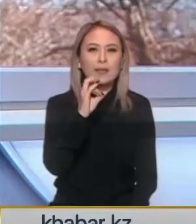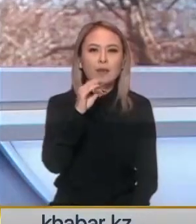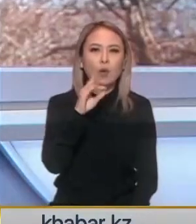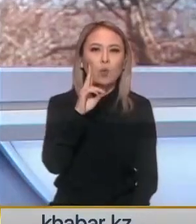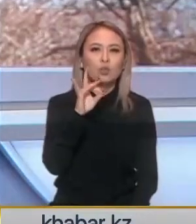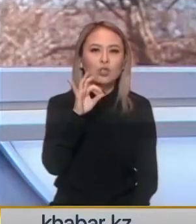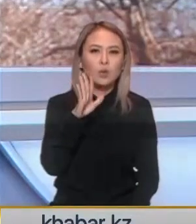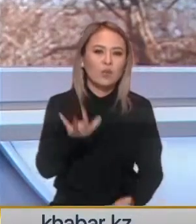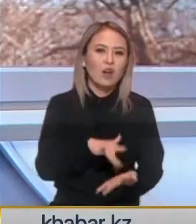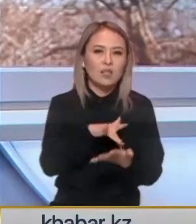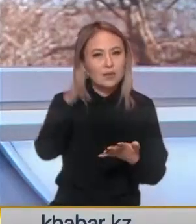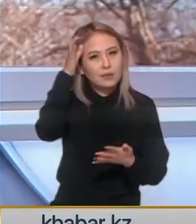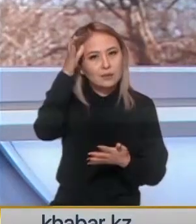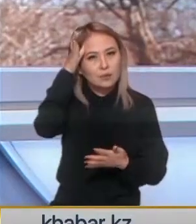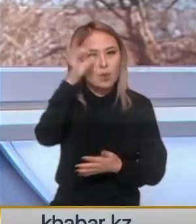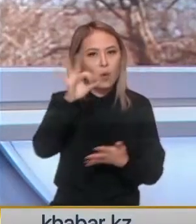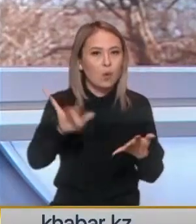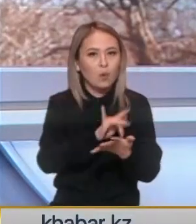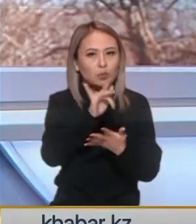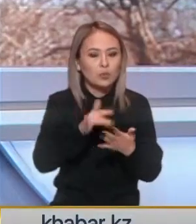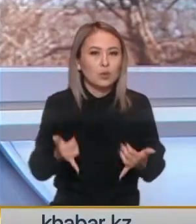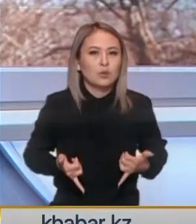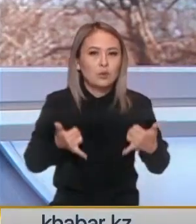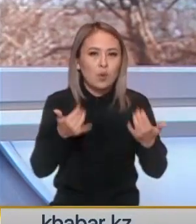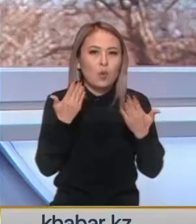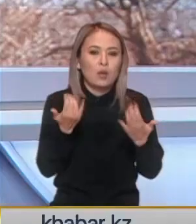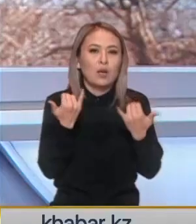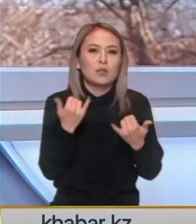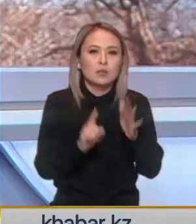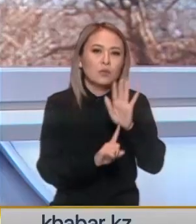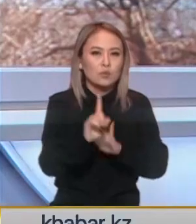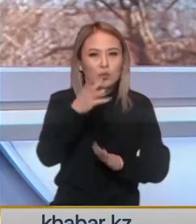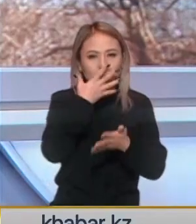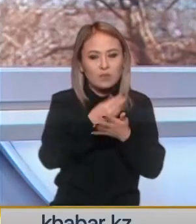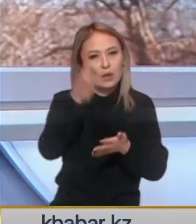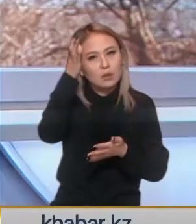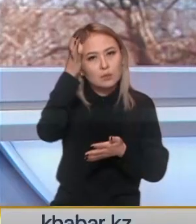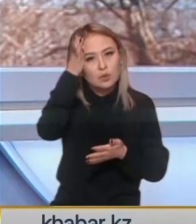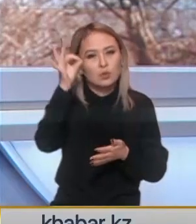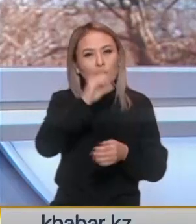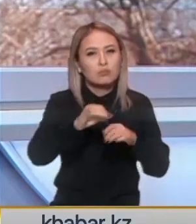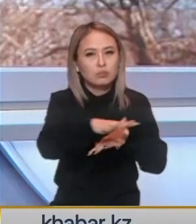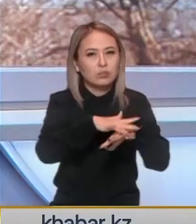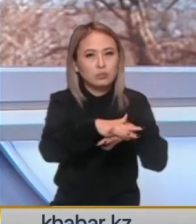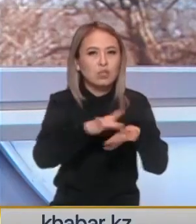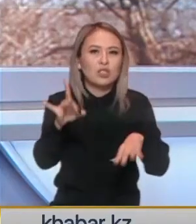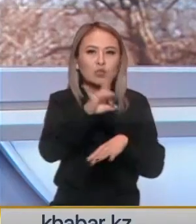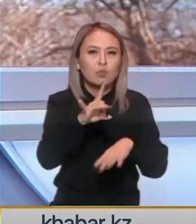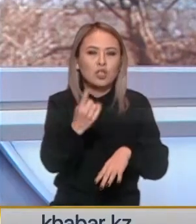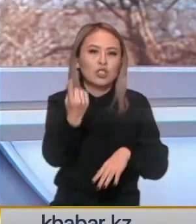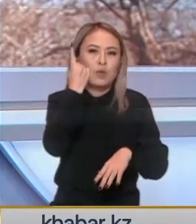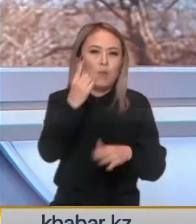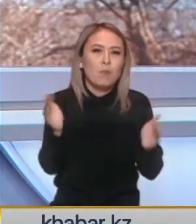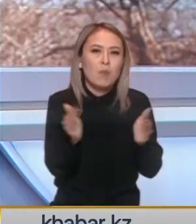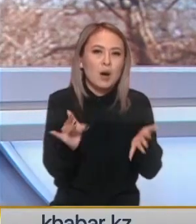Сенаторлар Курчатов қаласына ғылым қалашығы мәртебесін беруді ұсынып отыр. Ол қазірдің өзінде ғылыми ұйымдар шоғырланған республикадағы